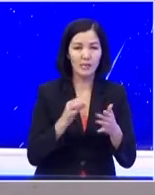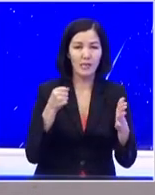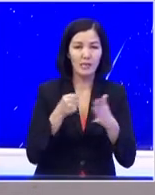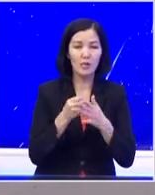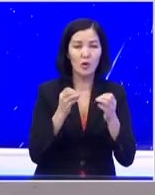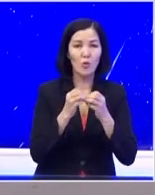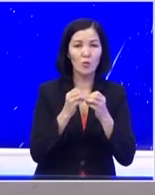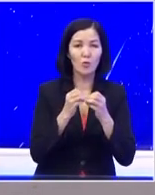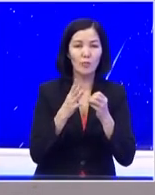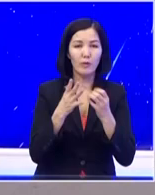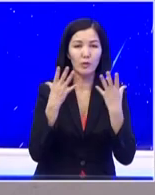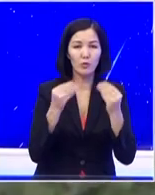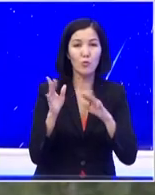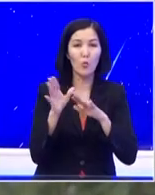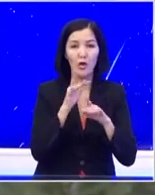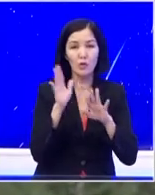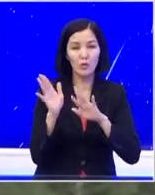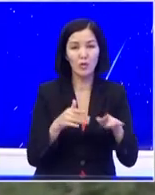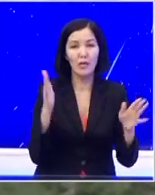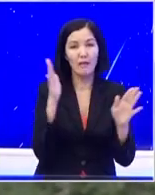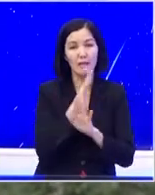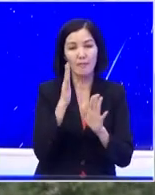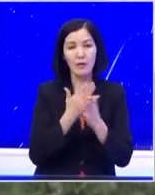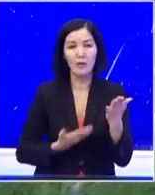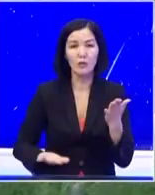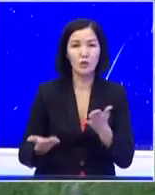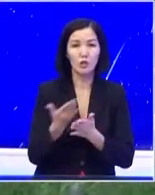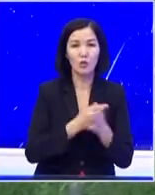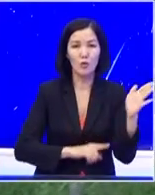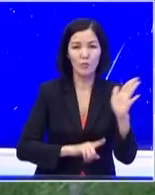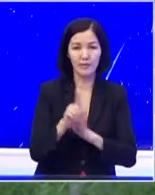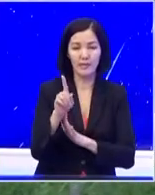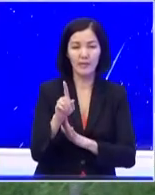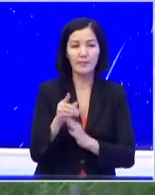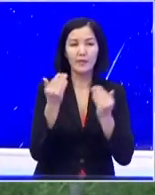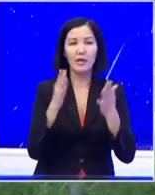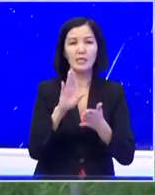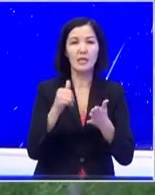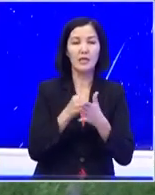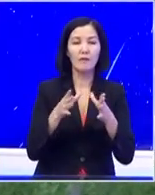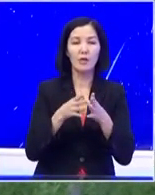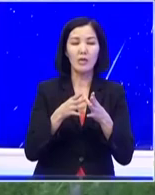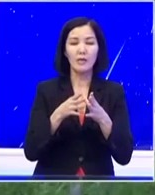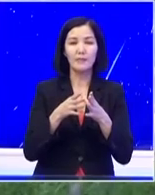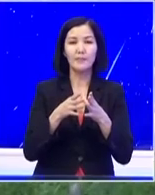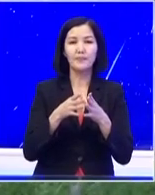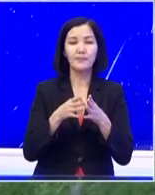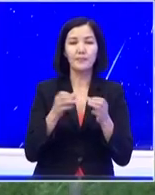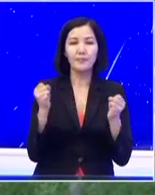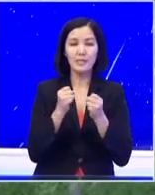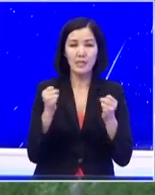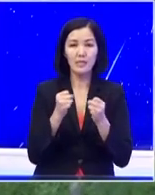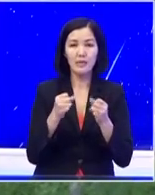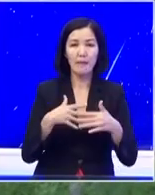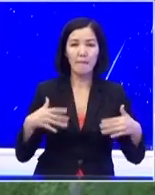бір 10-15 күннен кейін жаңағы мынау табиғи шөпті шабу басталады. Қазіргі негізгі жұмыс көктем қысқа мал